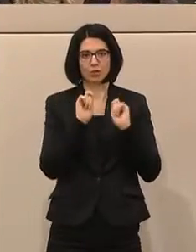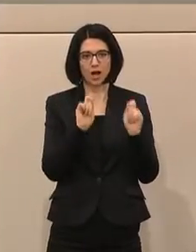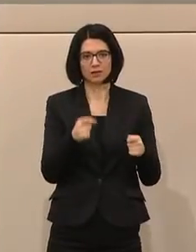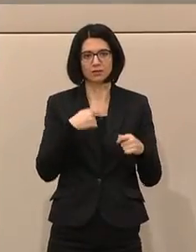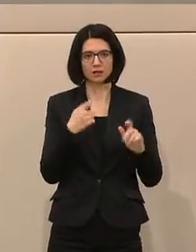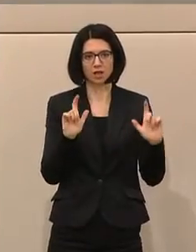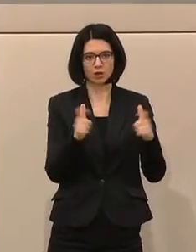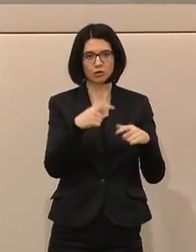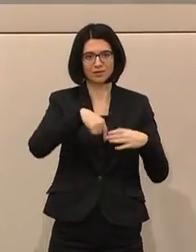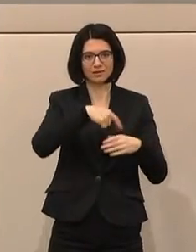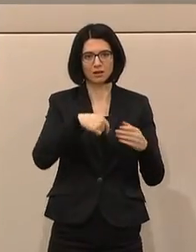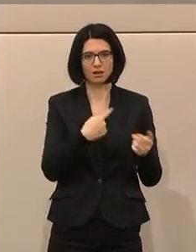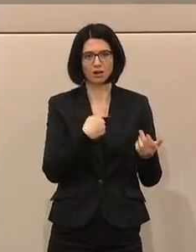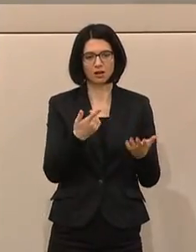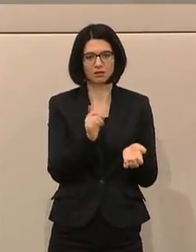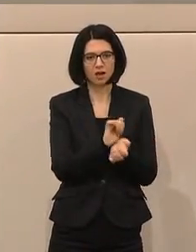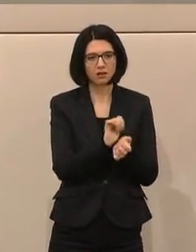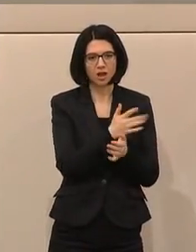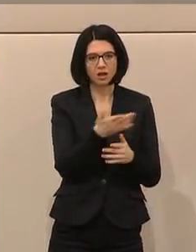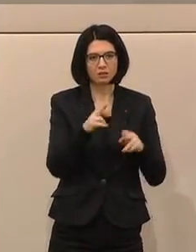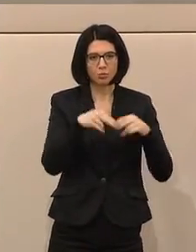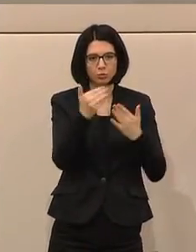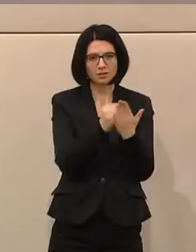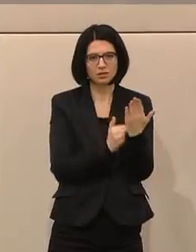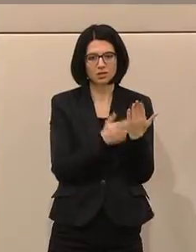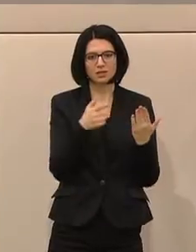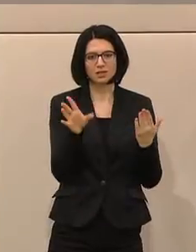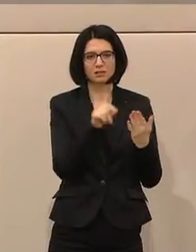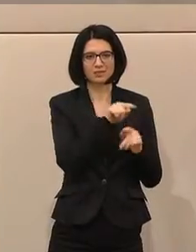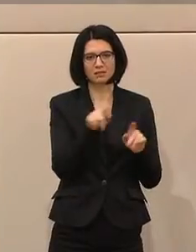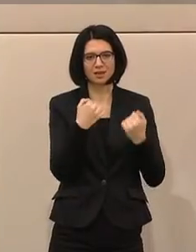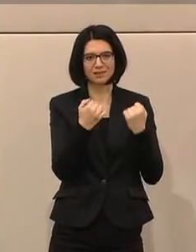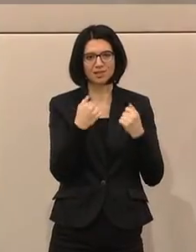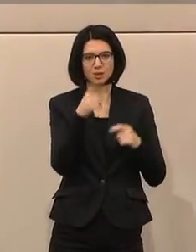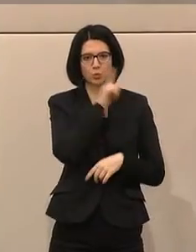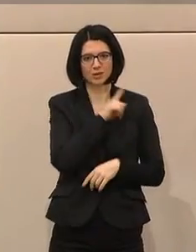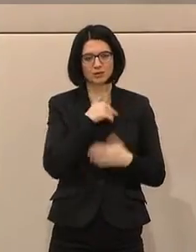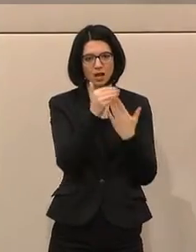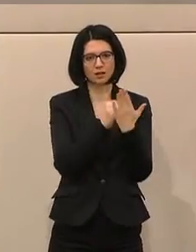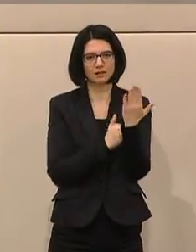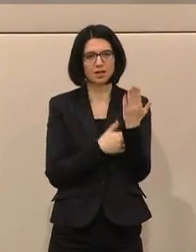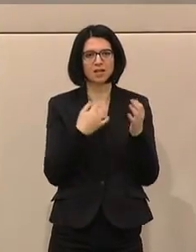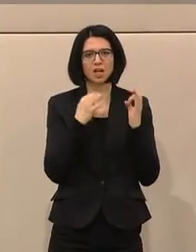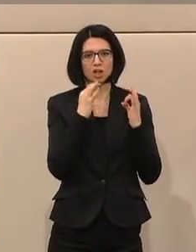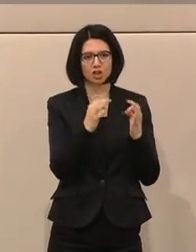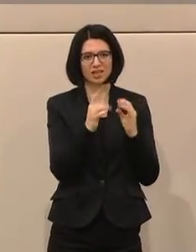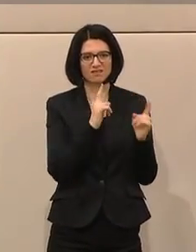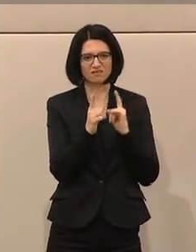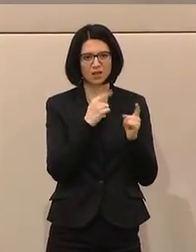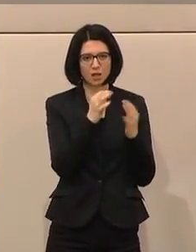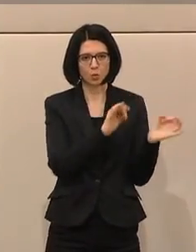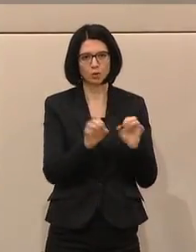dem Ausschuss für Innere Angelegenheit zur Berichterstattung über ein Bundesgesetz, mit dem das Sicherheitspolizeigesetz, die